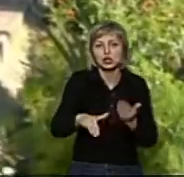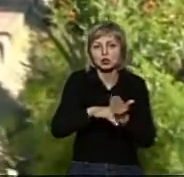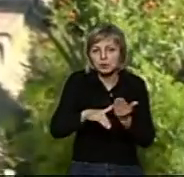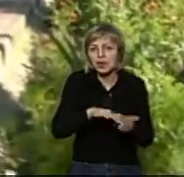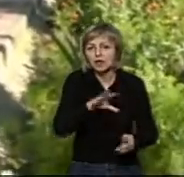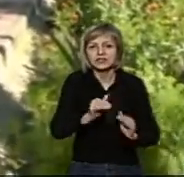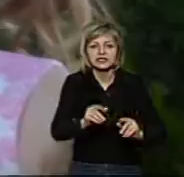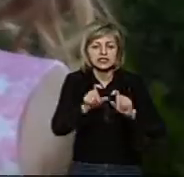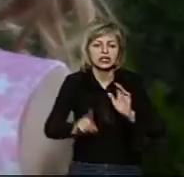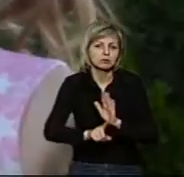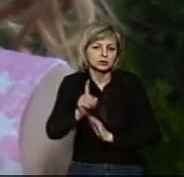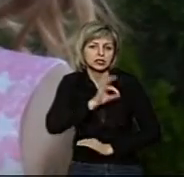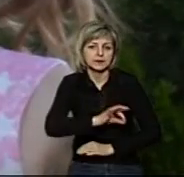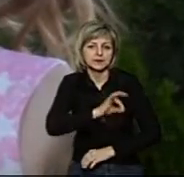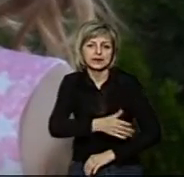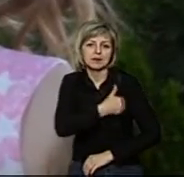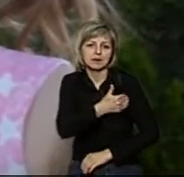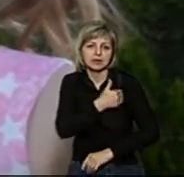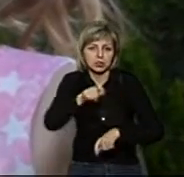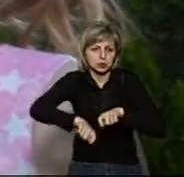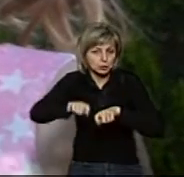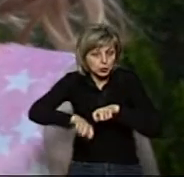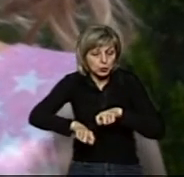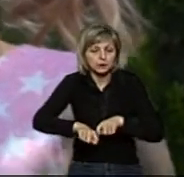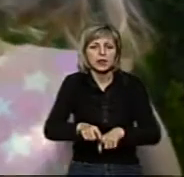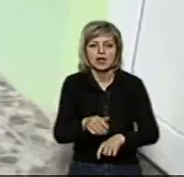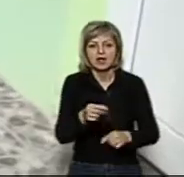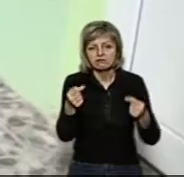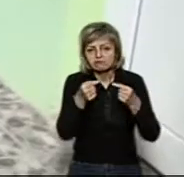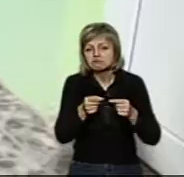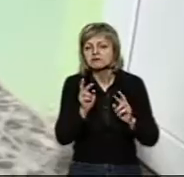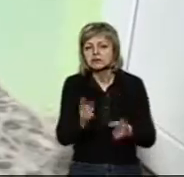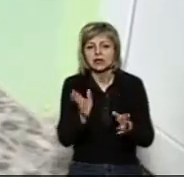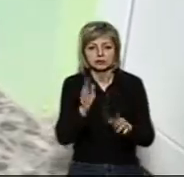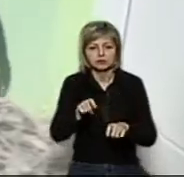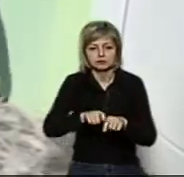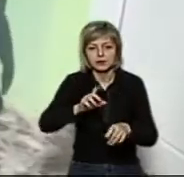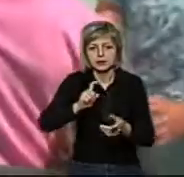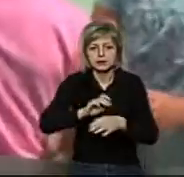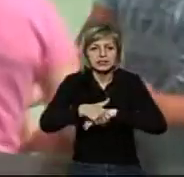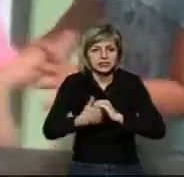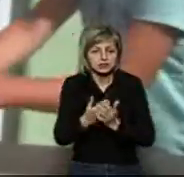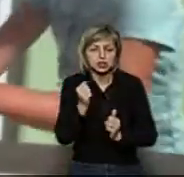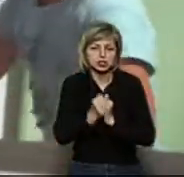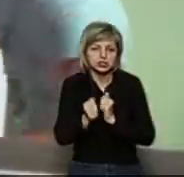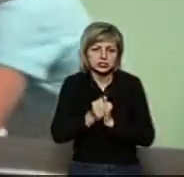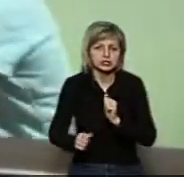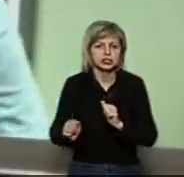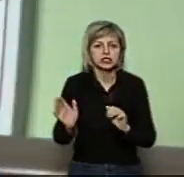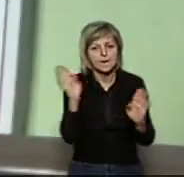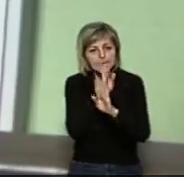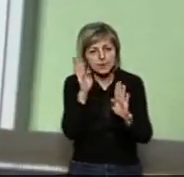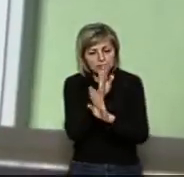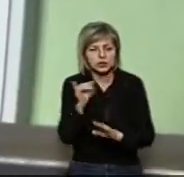дитсадках запровадили температурний скринінг, визначили порядок проведення дезінфекції. Частіше провітрюють та прибирають